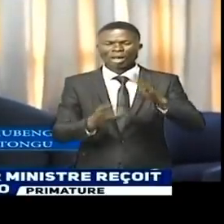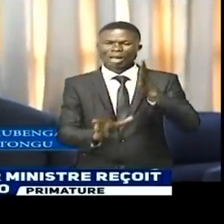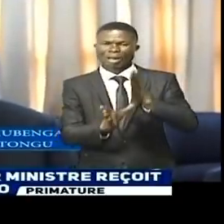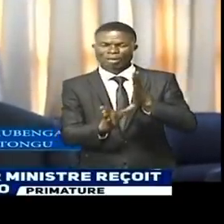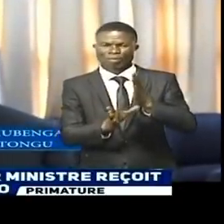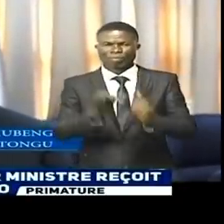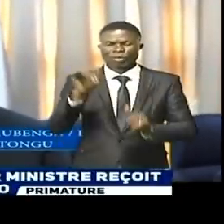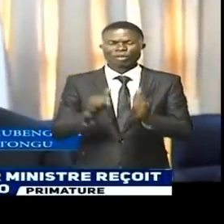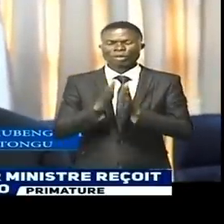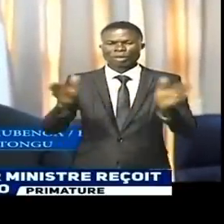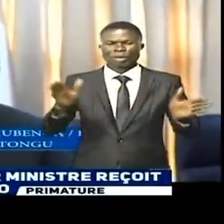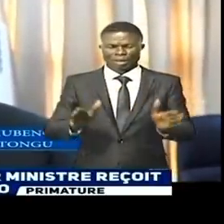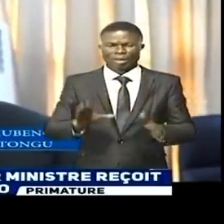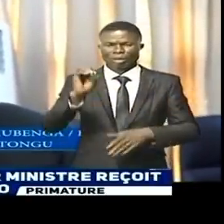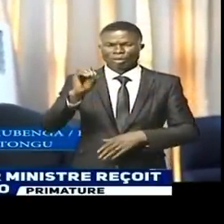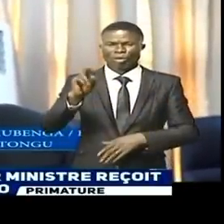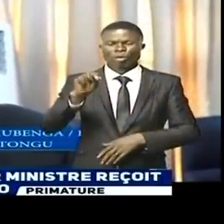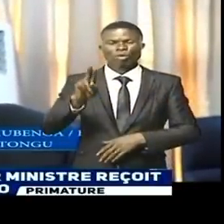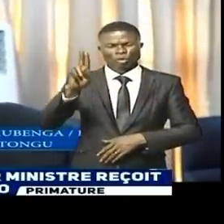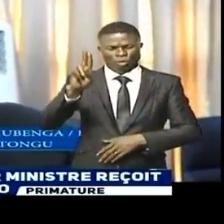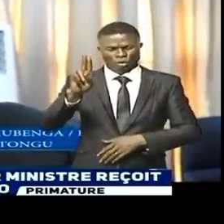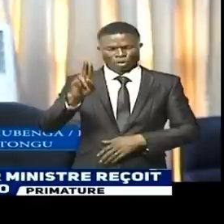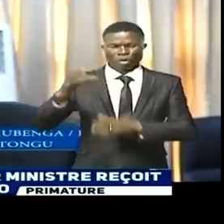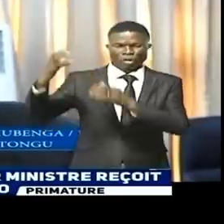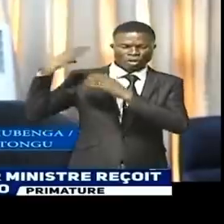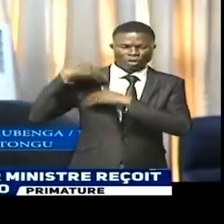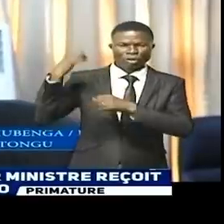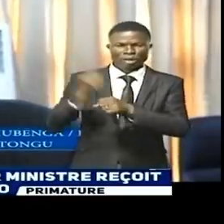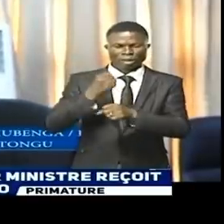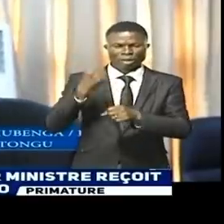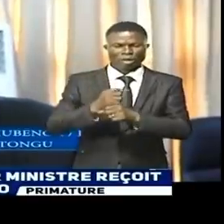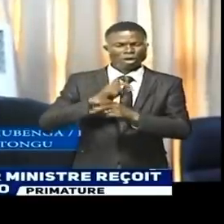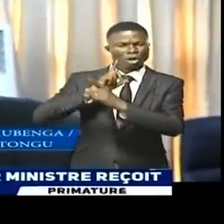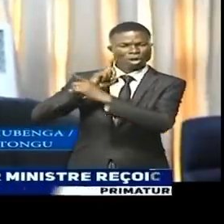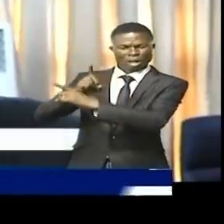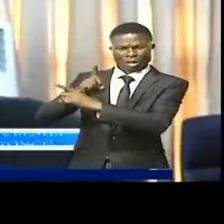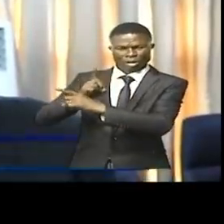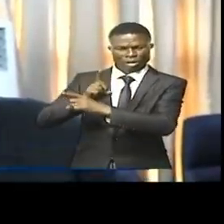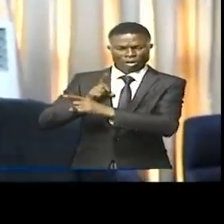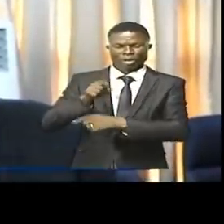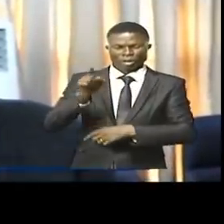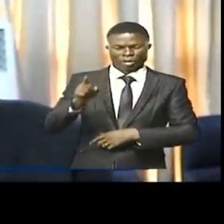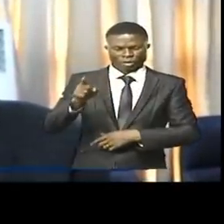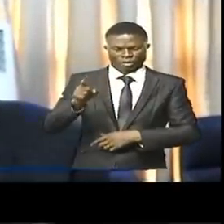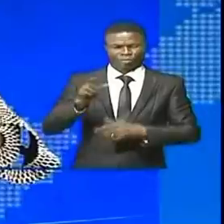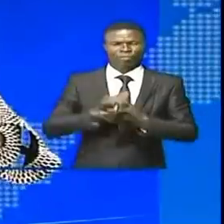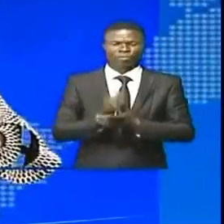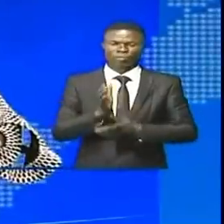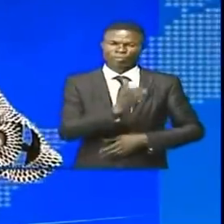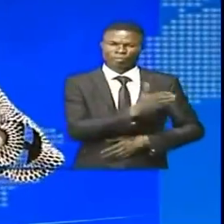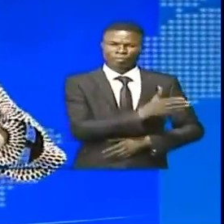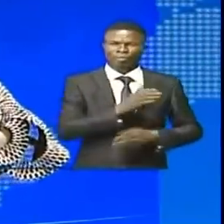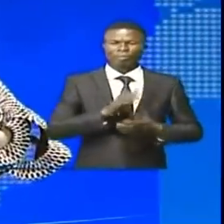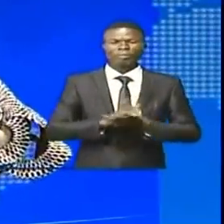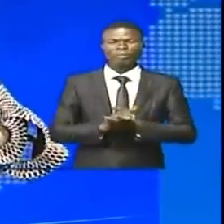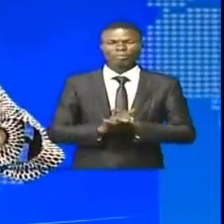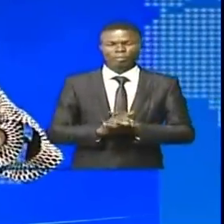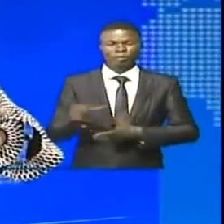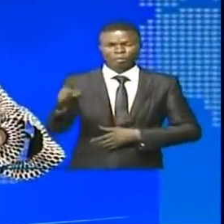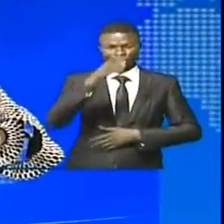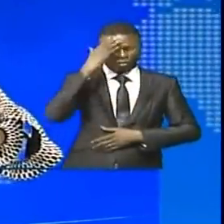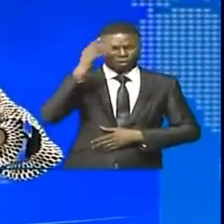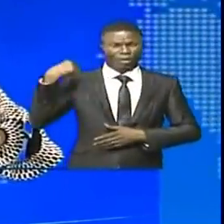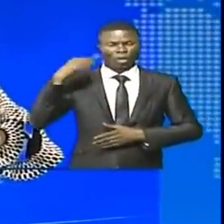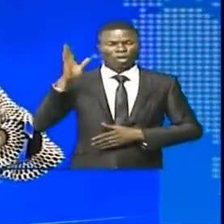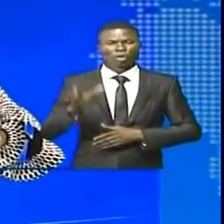c'est un général des nations unies chargé des opérations de protection karim ziani vous le savez le gouvernement